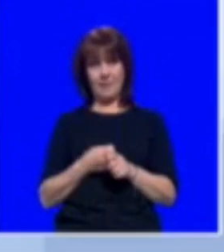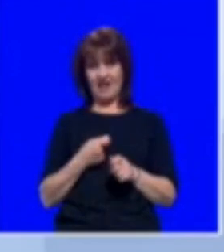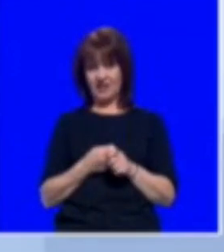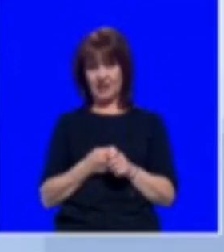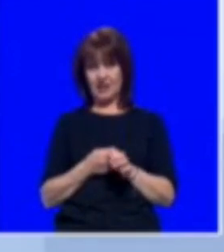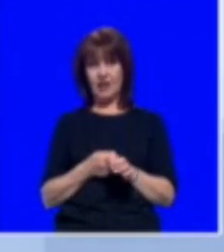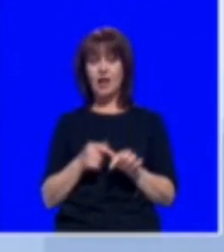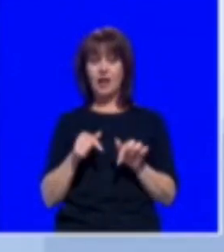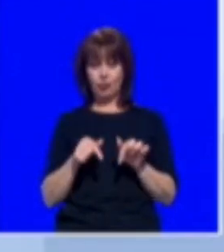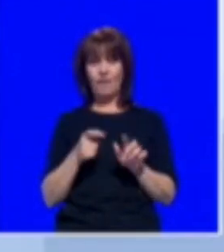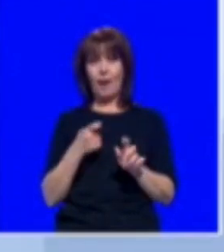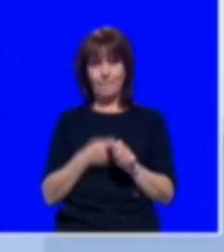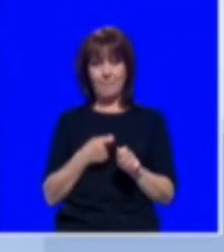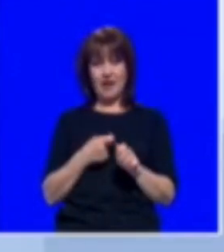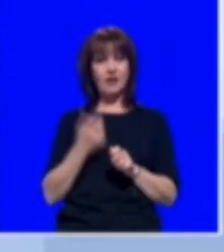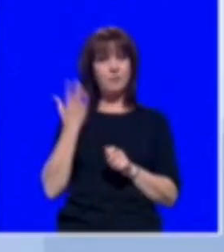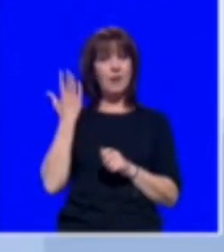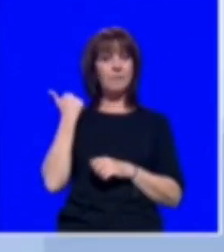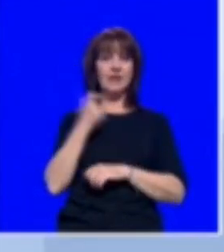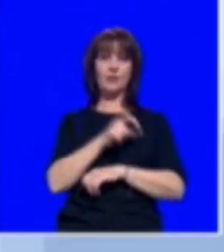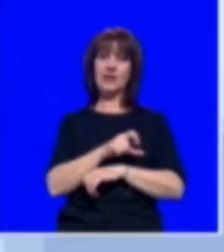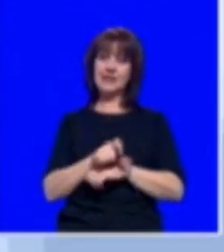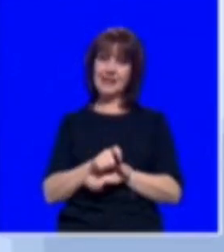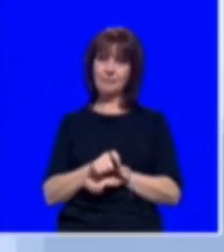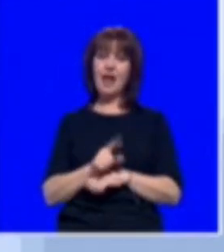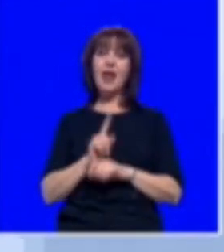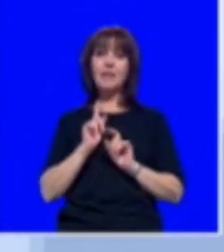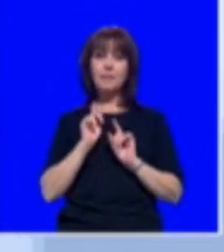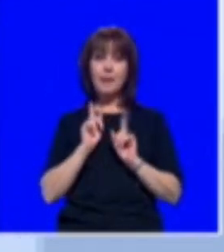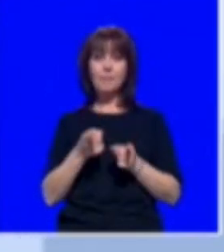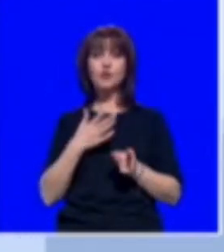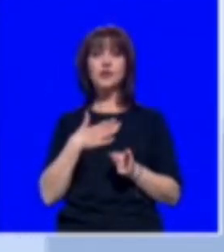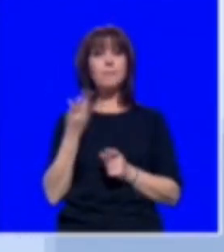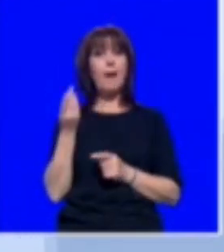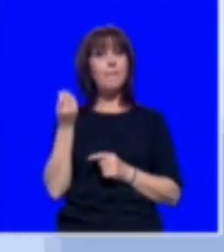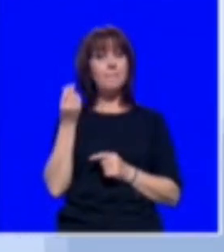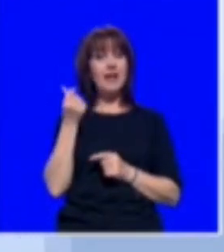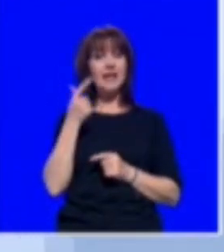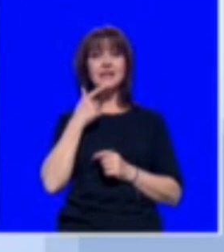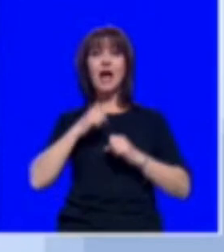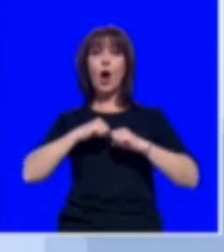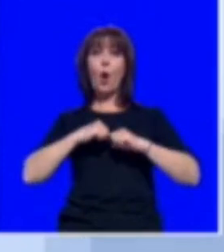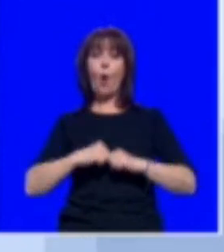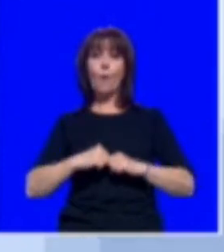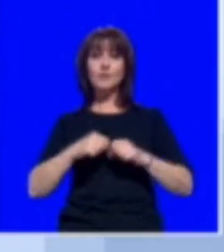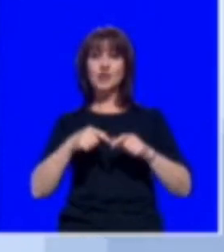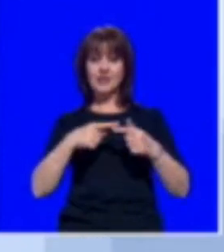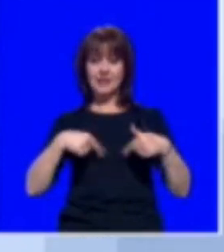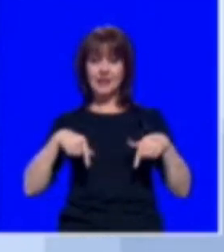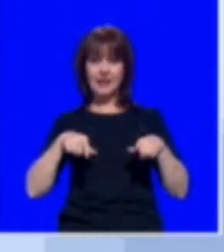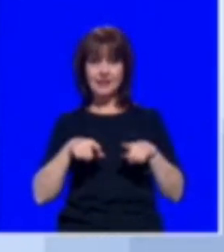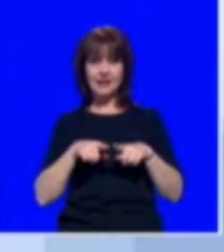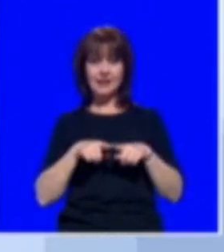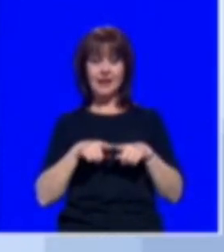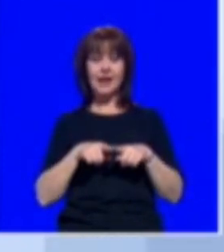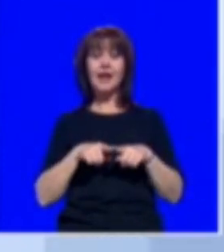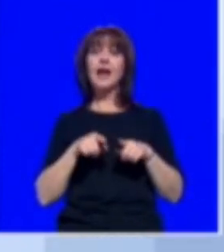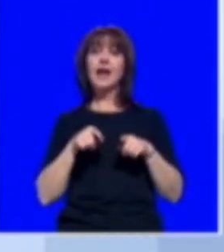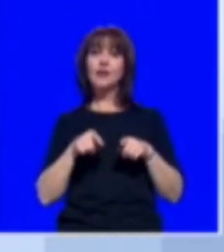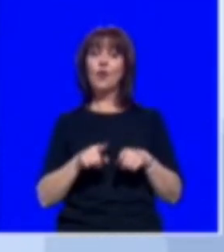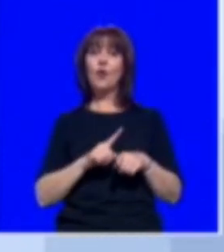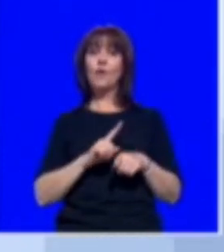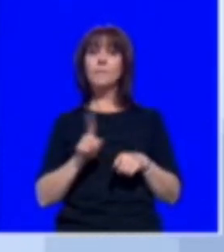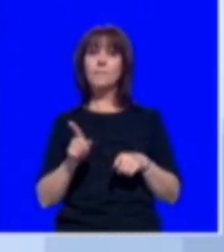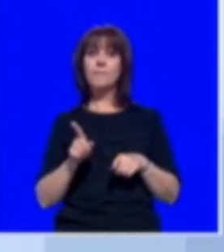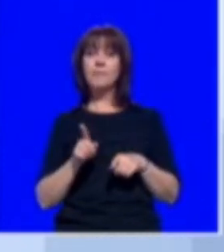се... Точно това правихме миналата седмица. Да може да има средства за общинските, но да не... Това да не доведе до... Самотна ли